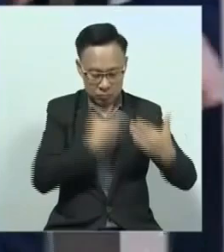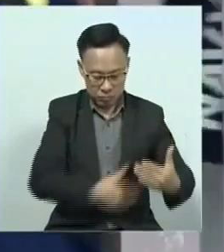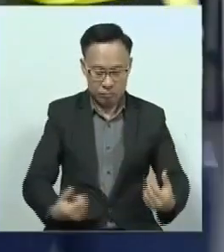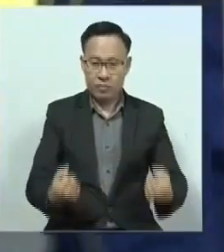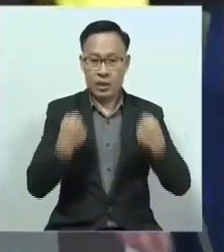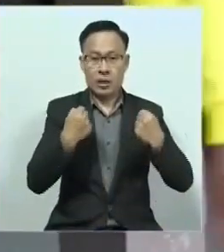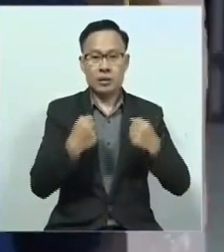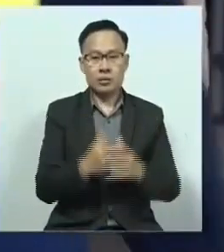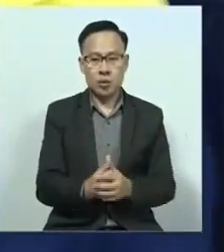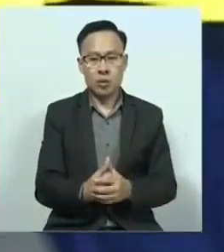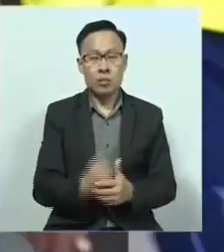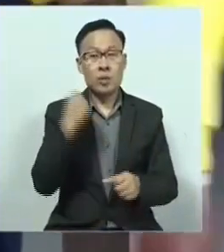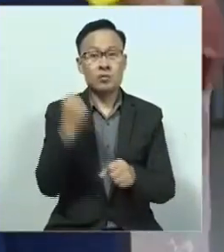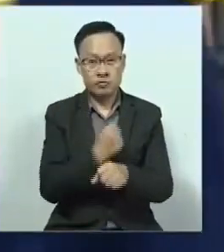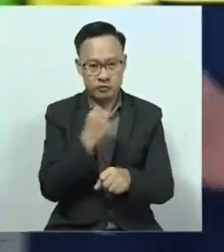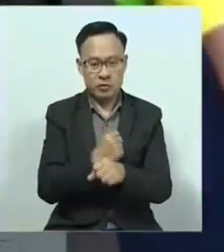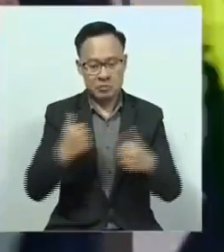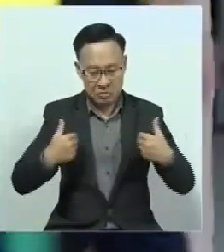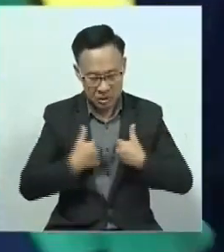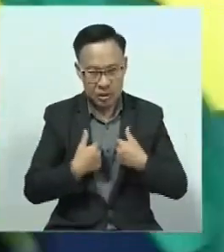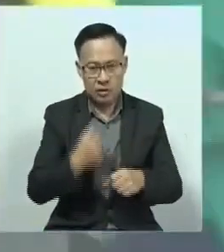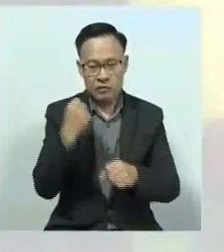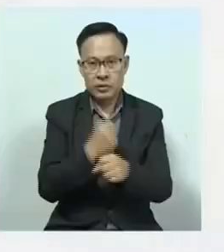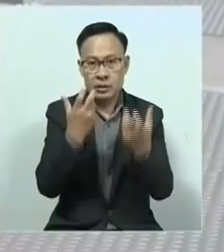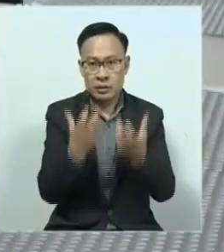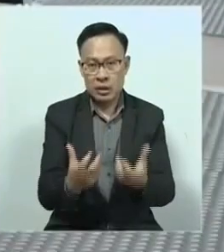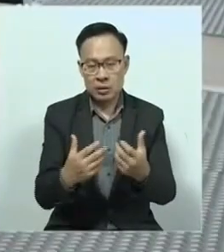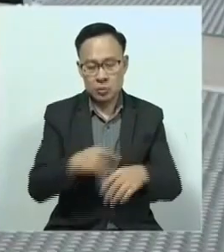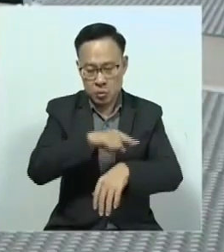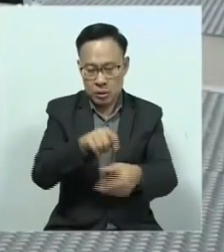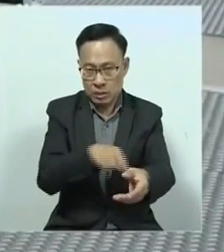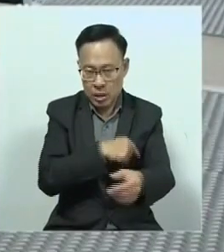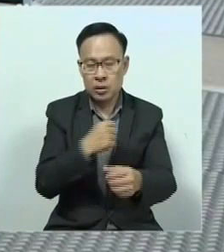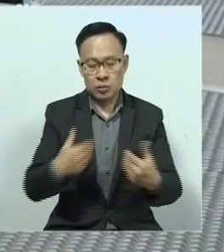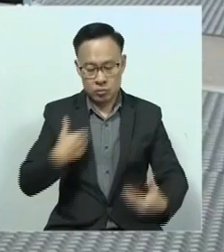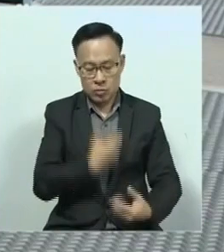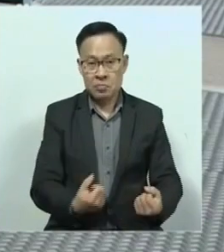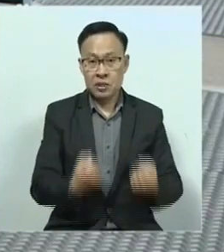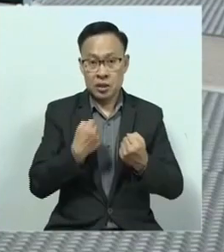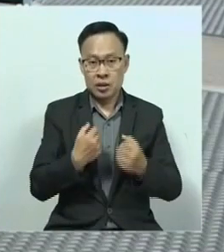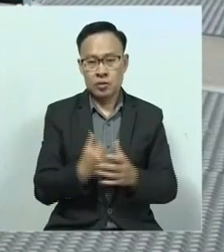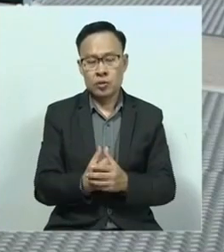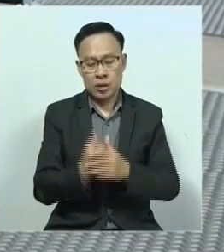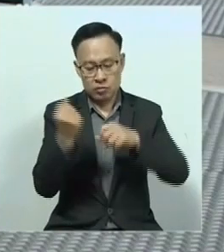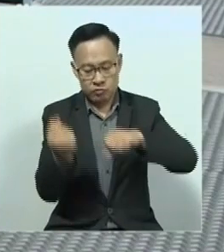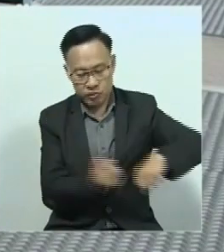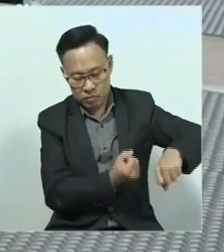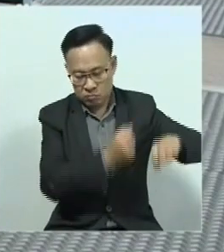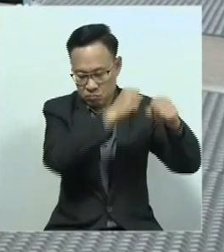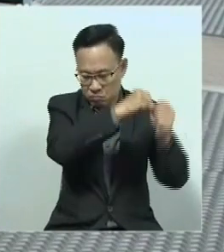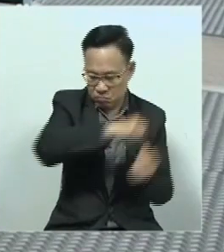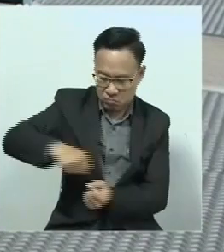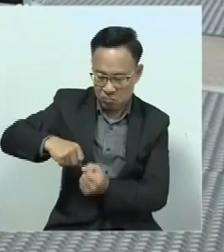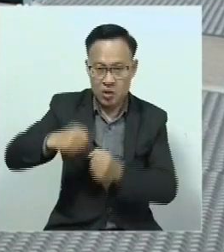านานในการปฏิบัติหน้าที่ตรงนี้นะครับ ส่วนท่าของฝีพายอะไรต่างๆก็จะเป็นท่าที่ฝึกซ้อ